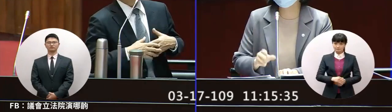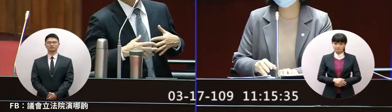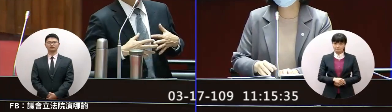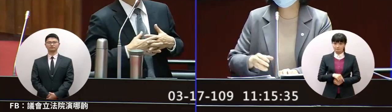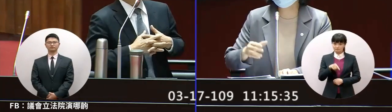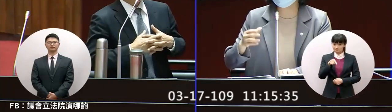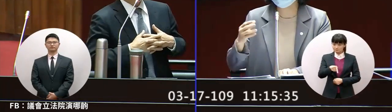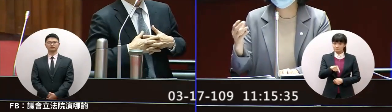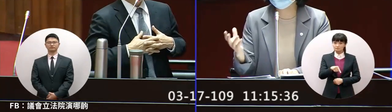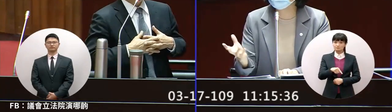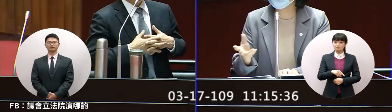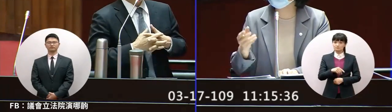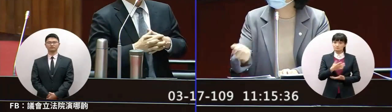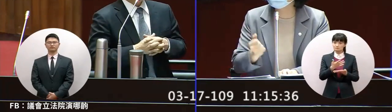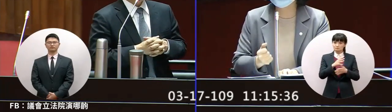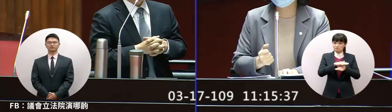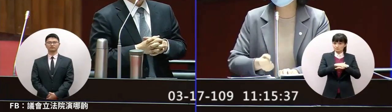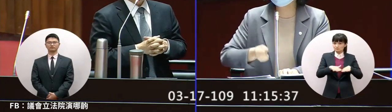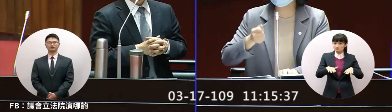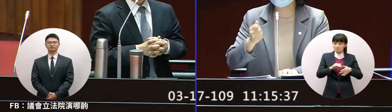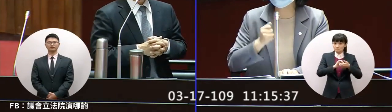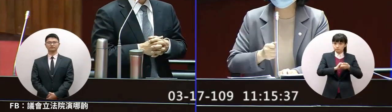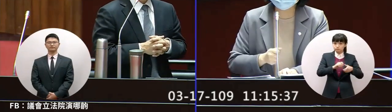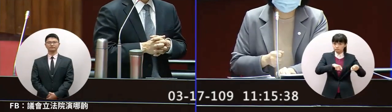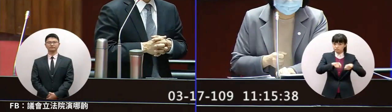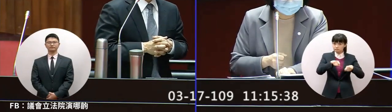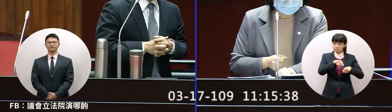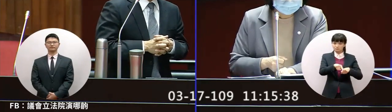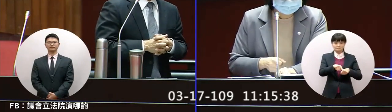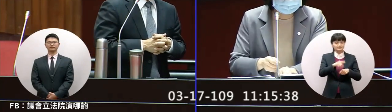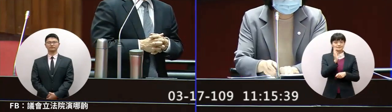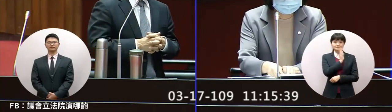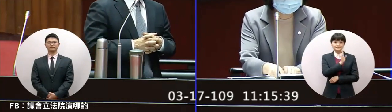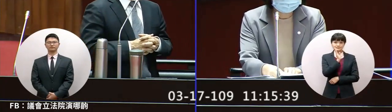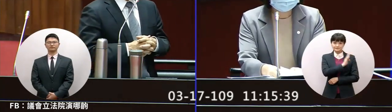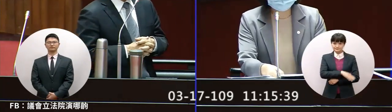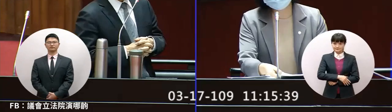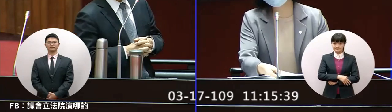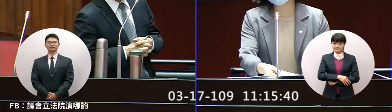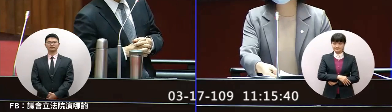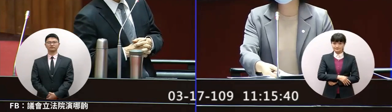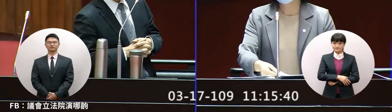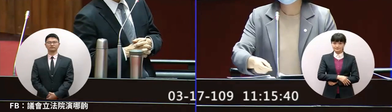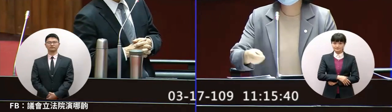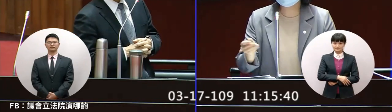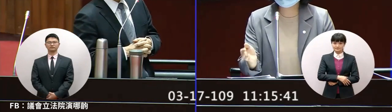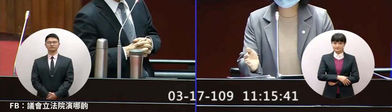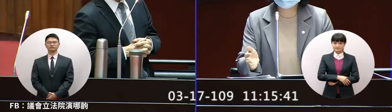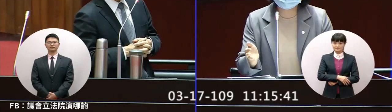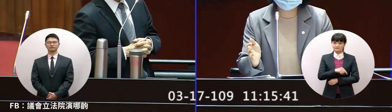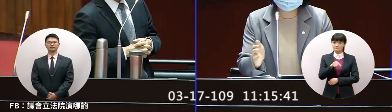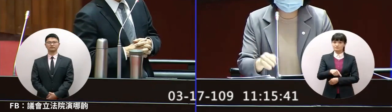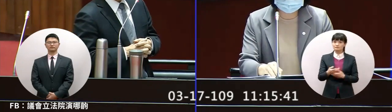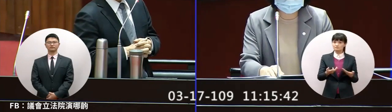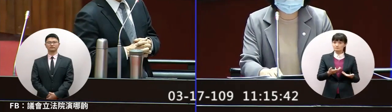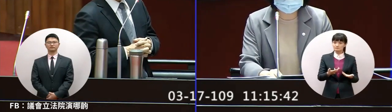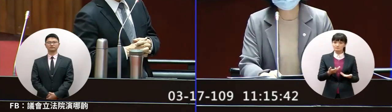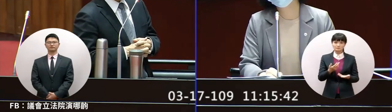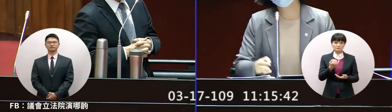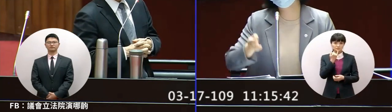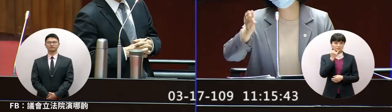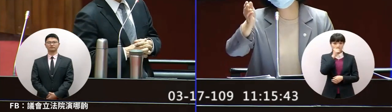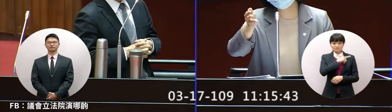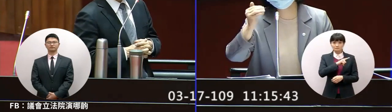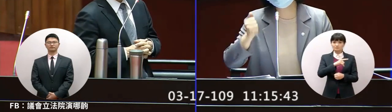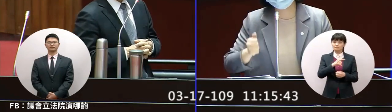安全网就没有用了，因为他也不愿意通报。所以在这种状况里面，到底是能不能衔接他